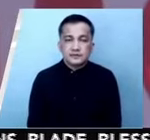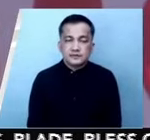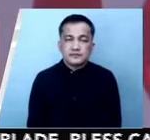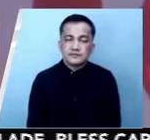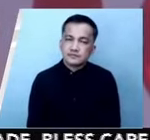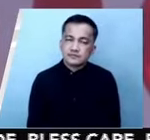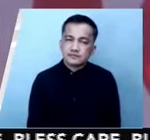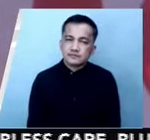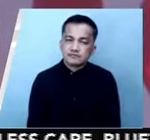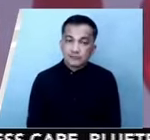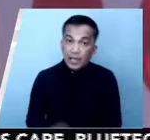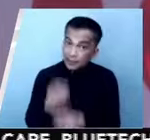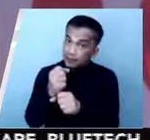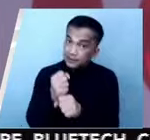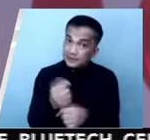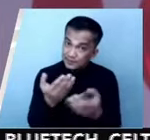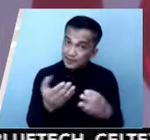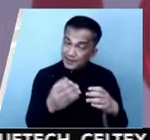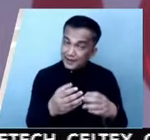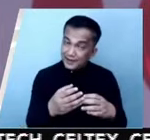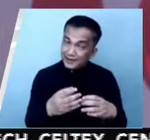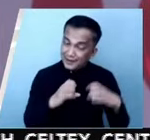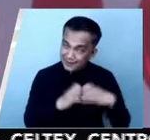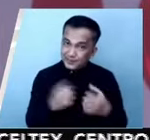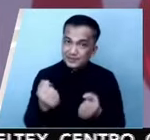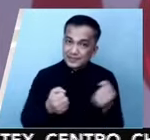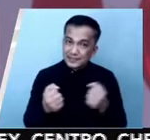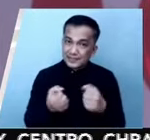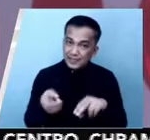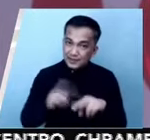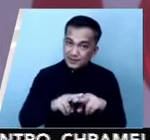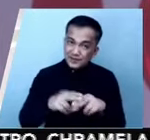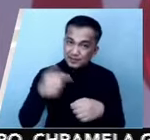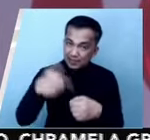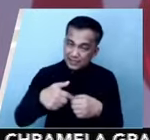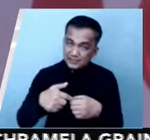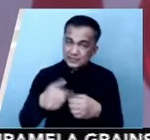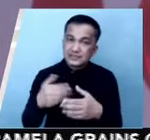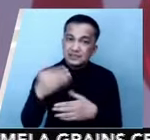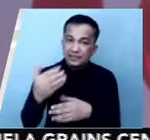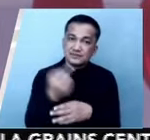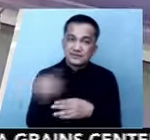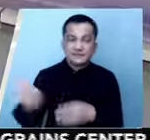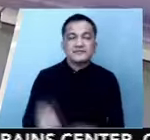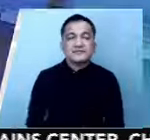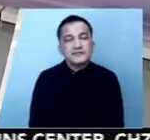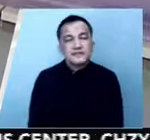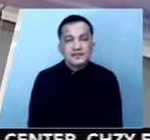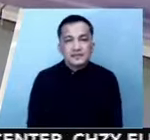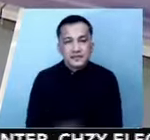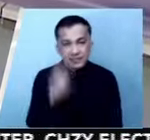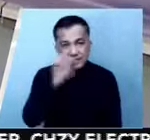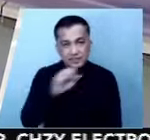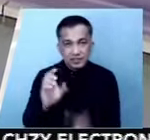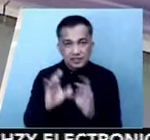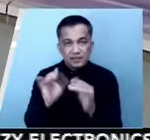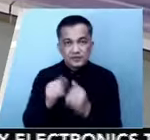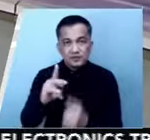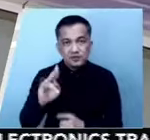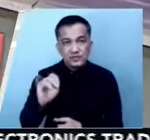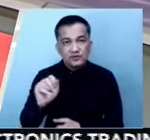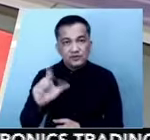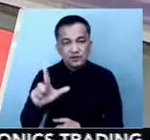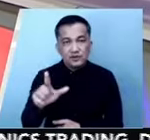Kapit ulit mga kapusong motorista, oil price hike ulit ang nakaamba sa susunod na linggo. Sa tansya ng kumpanyang Uni Oil, nasa 80